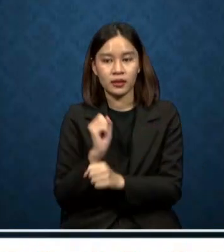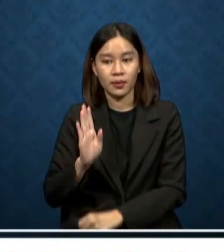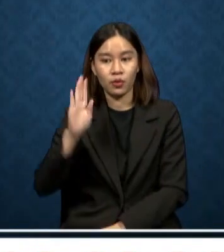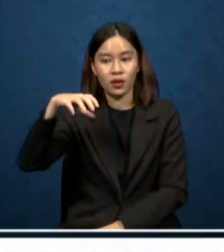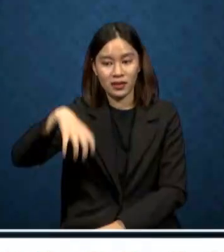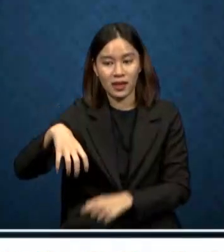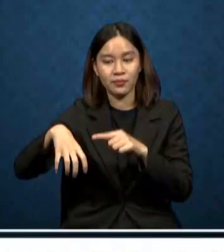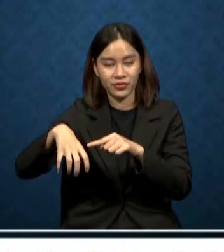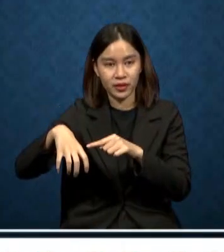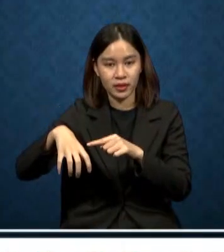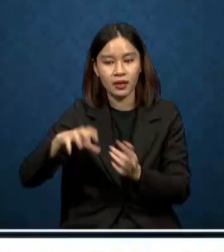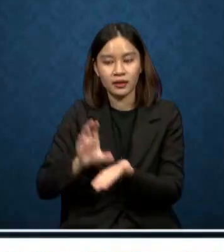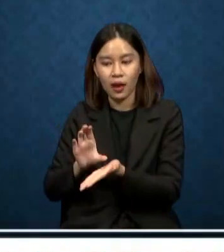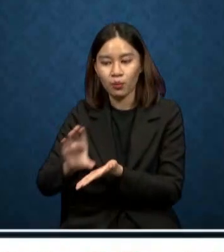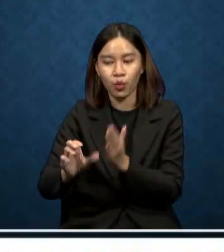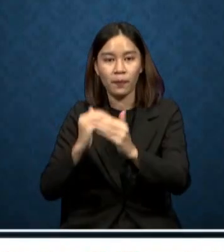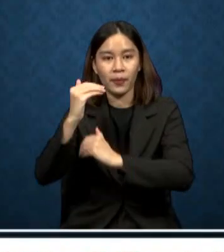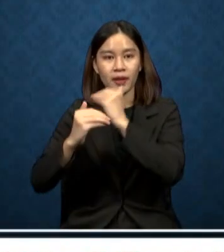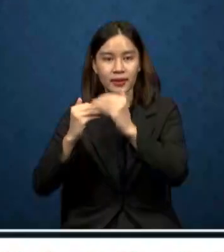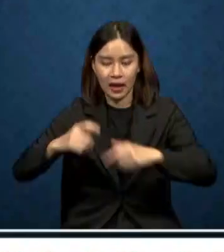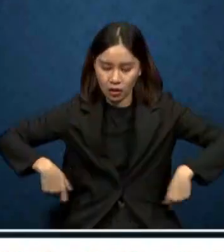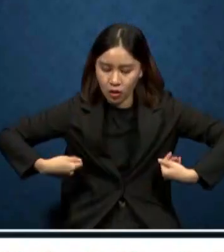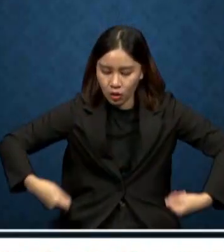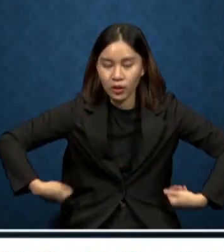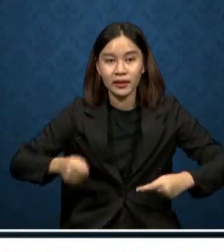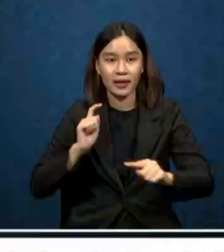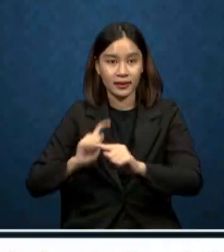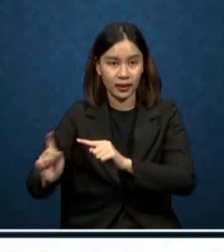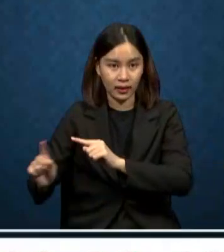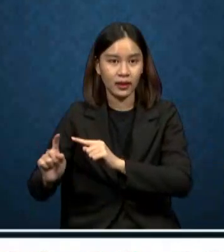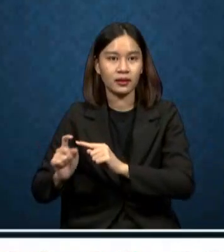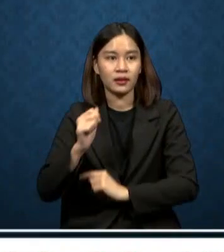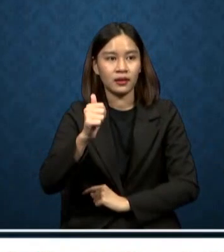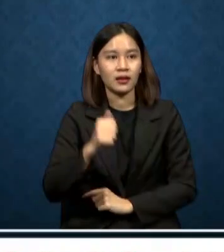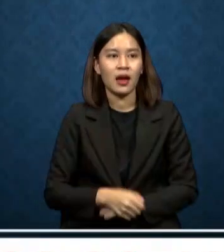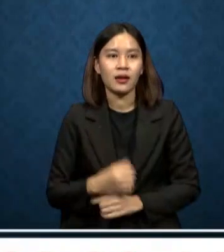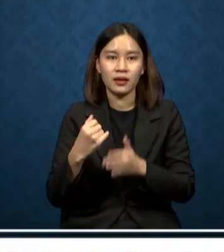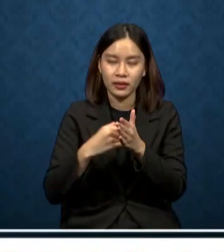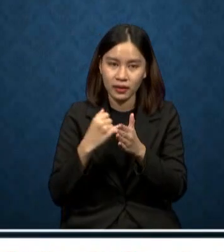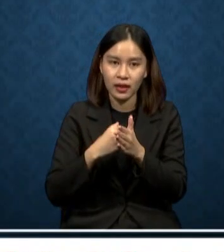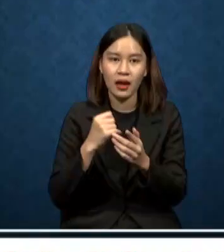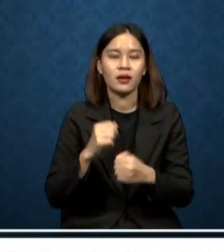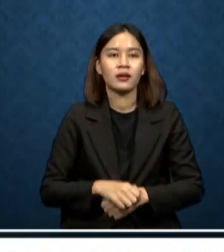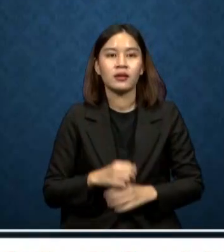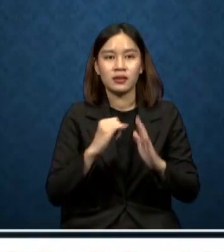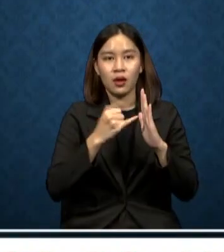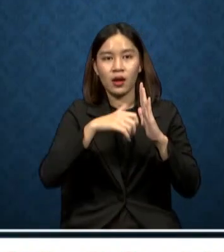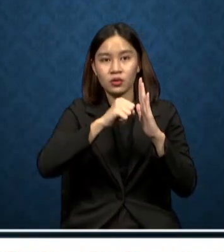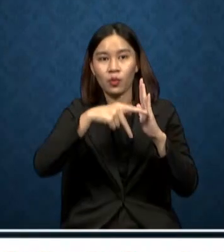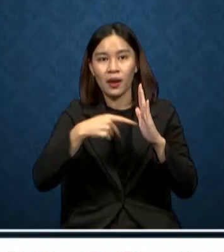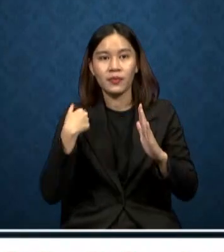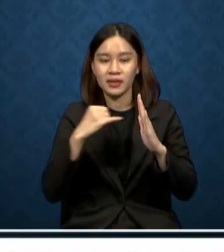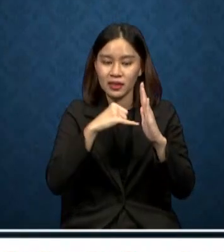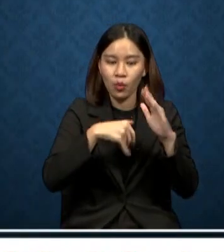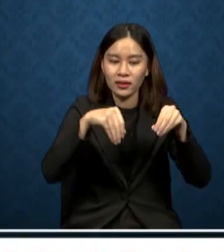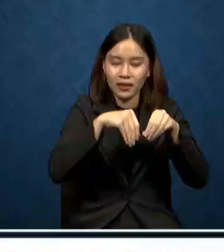อล์นำมาพัฒนารถเข้นต่างๆ ให้เป็ส่ที่เปคามสบสบายนอกจากจัหวสุพัแล้ว ก็จัหว